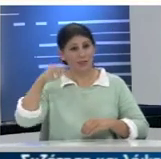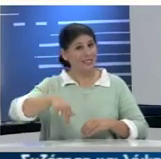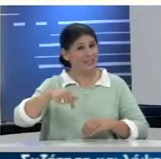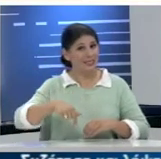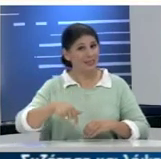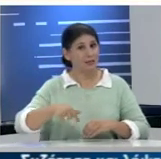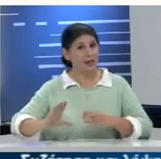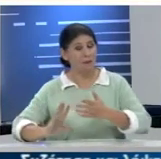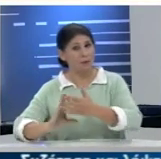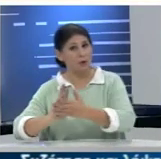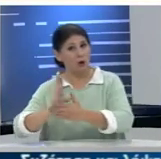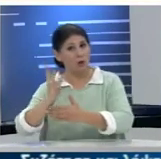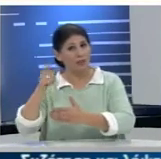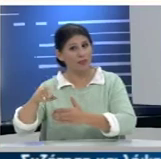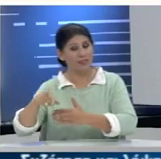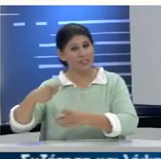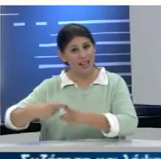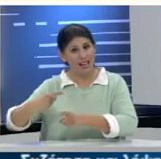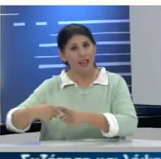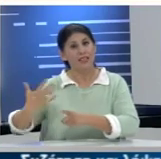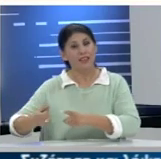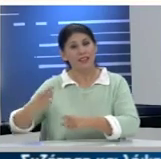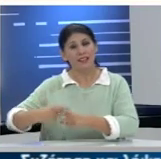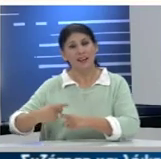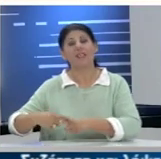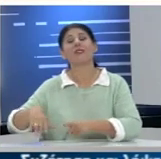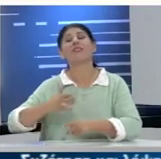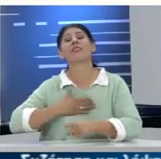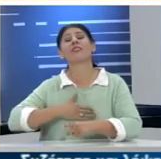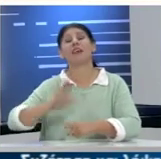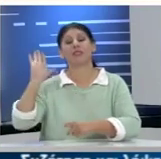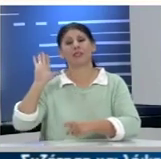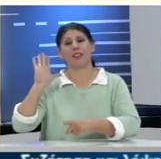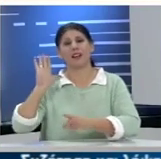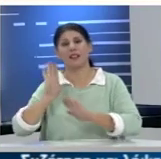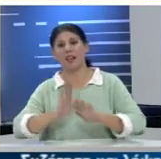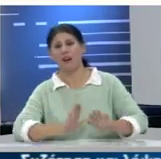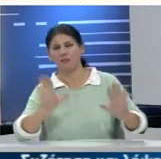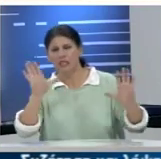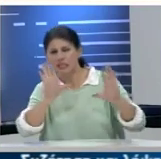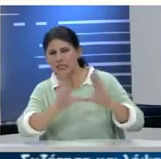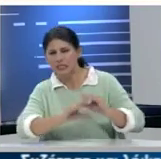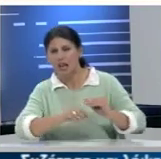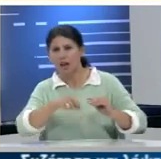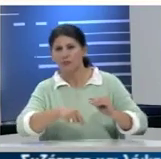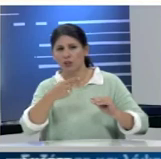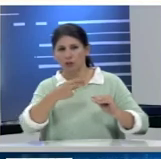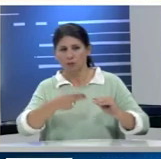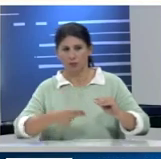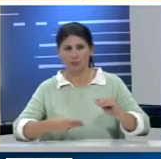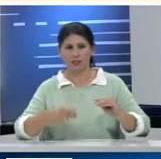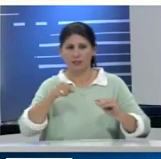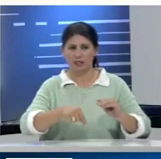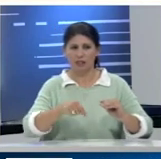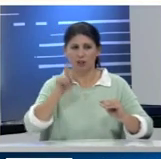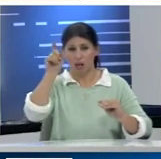σήμερα η προοδευτική Ελλάδα είναι η Ελλάδα που δεν θέλει να αφήνει στη σκιά τέτοιων υποθέσεων,